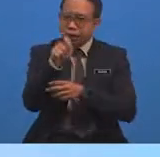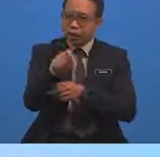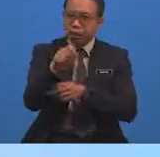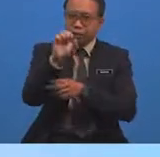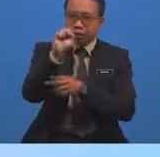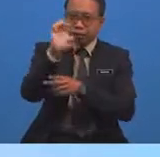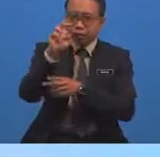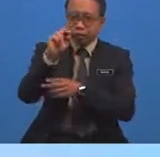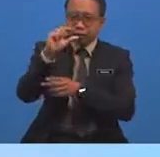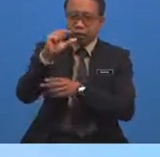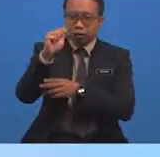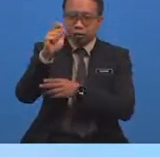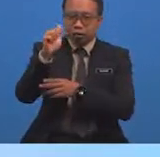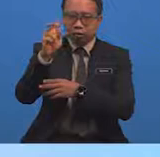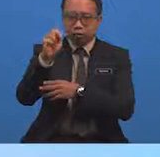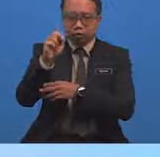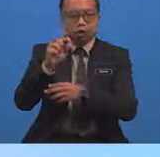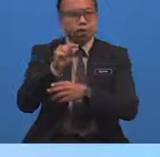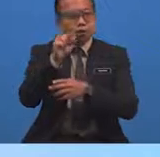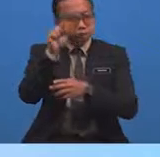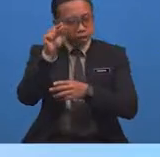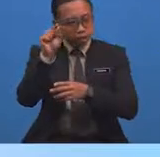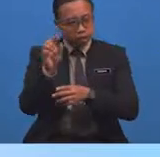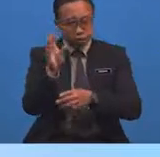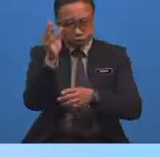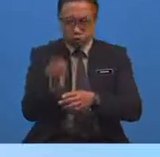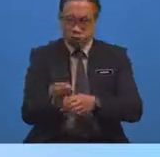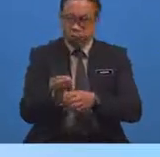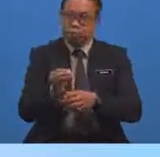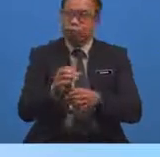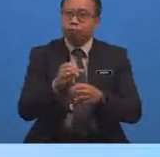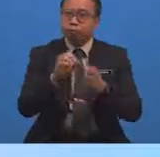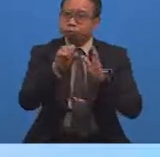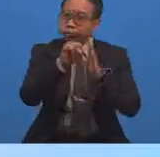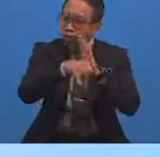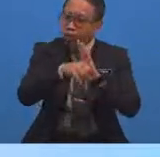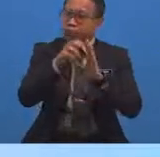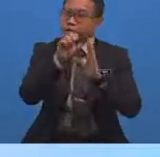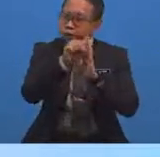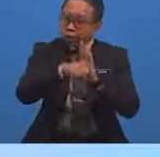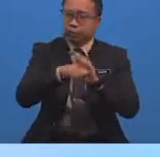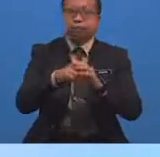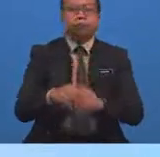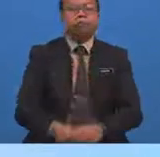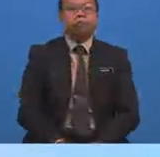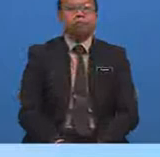dan jarum-jarum menit setelah ada jarum saat padamu kejam